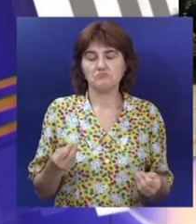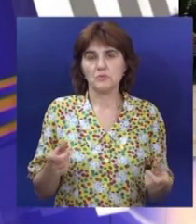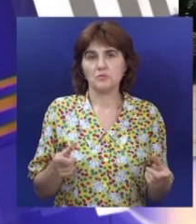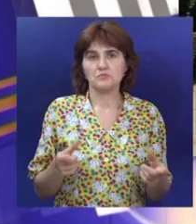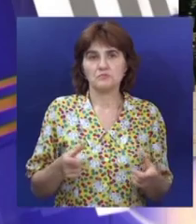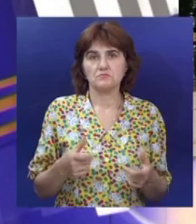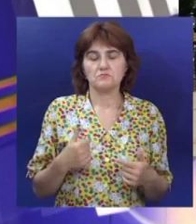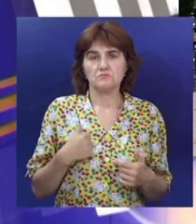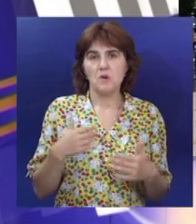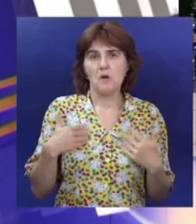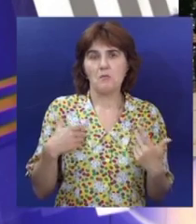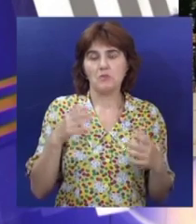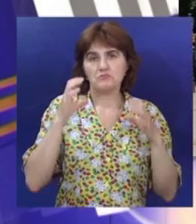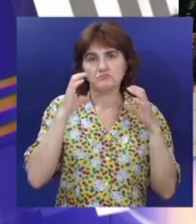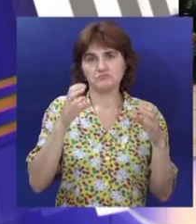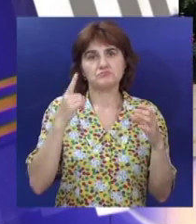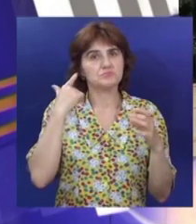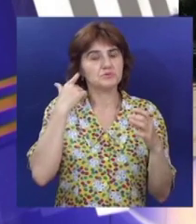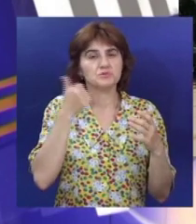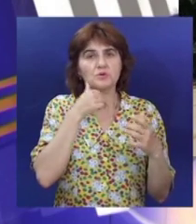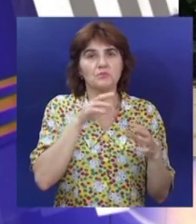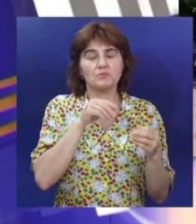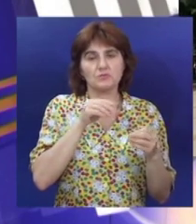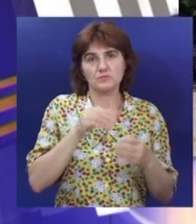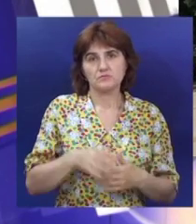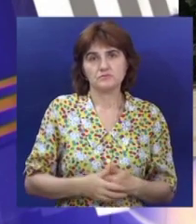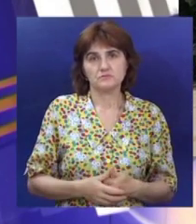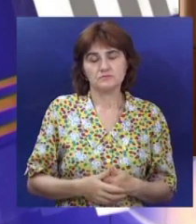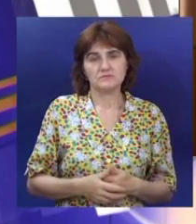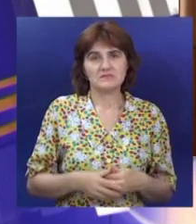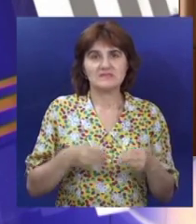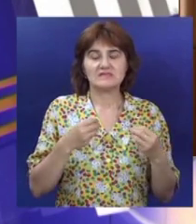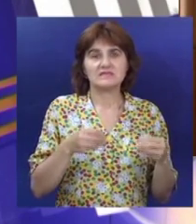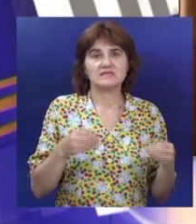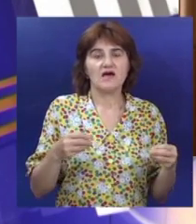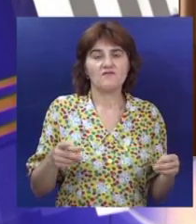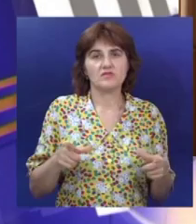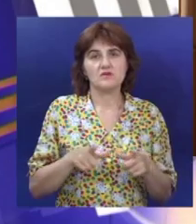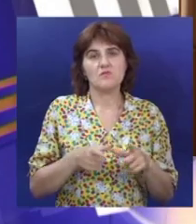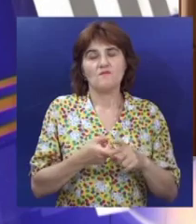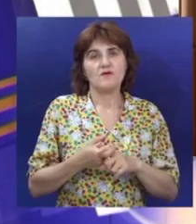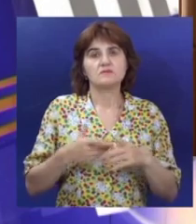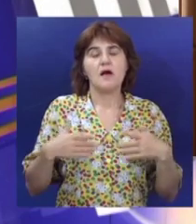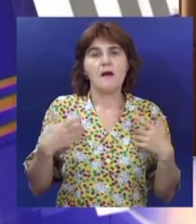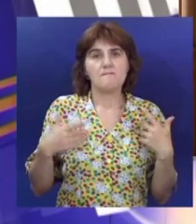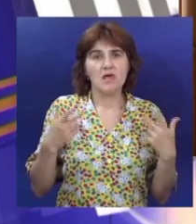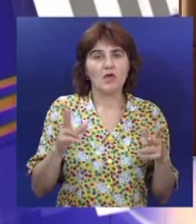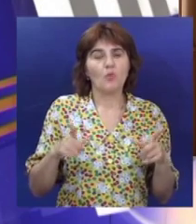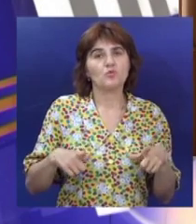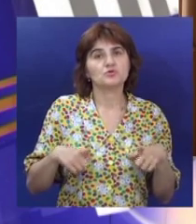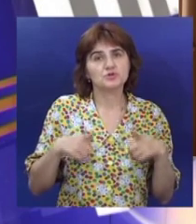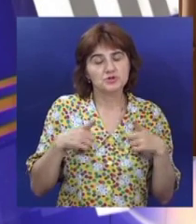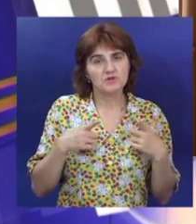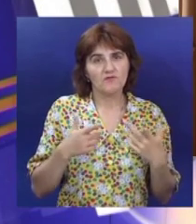Ha dobri su, za mlade, 100%, su pomoć. Savjetovalište za mlade radi tokom školske